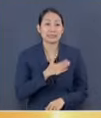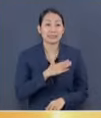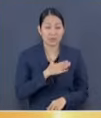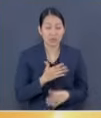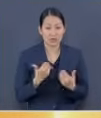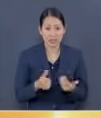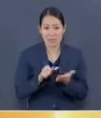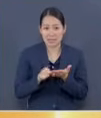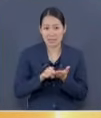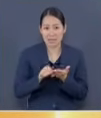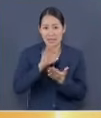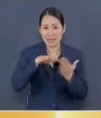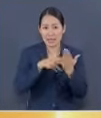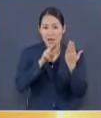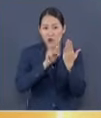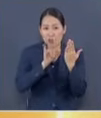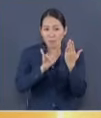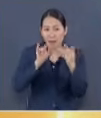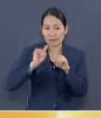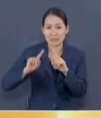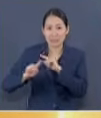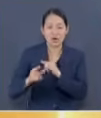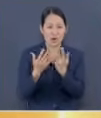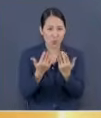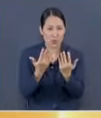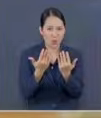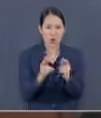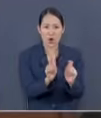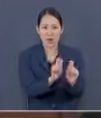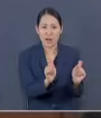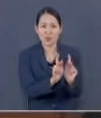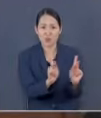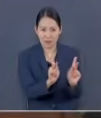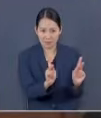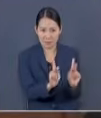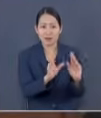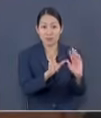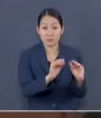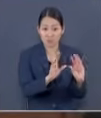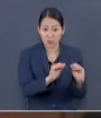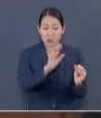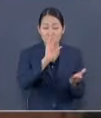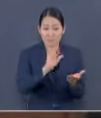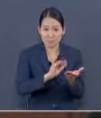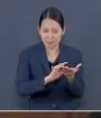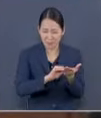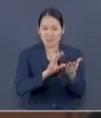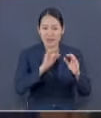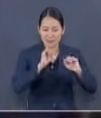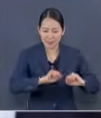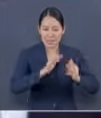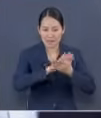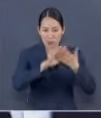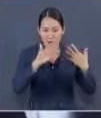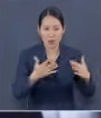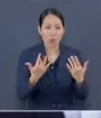องที่มาของเงินและวิธีการต่างๆขอเวลาคณะอนุกรรมการประชุมก่อนแล้วจะแถลงให้ทราบว่า1กุมภาพันธ์นี้ประชาชน